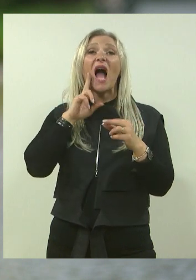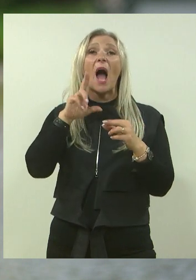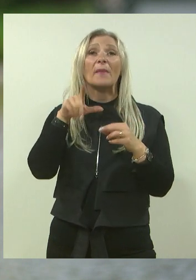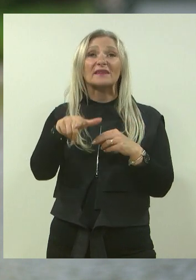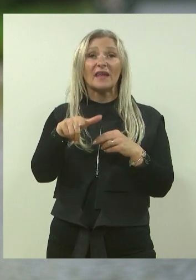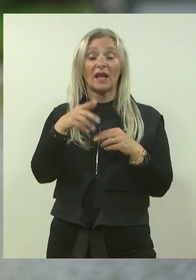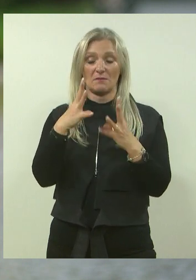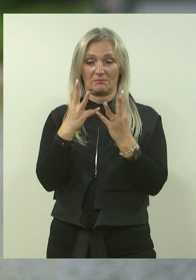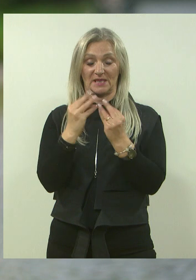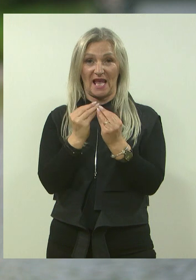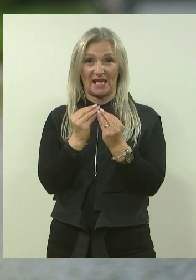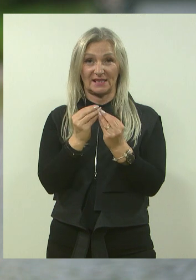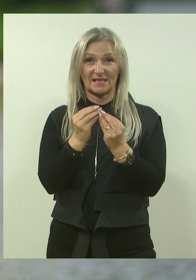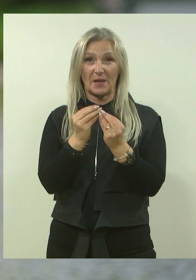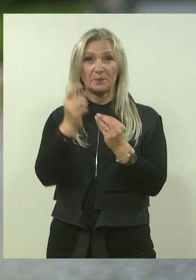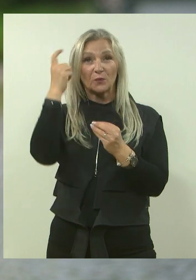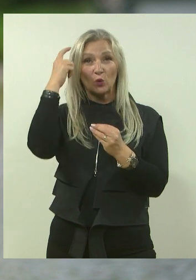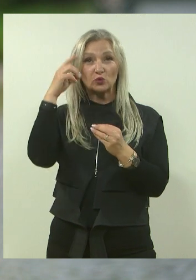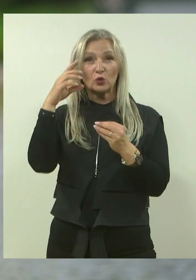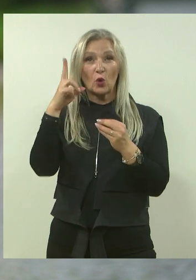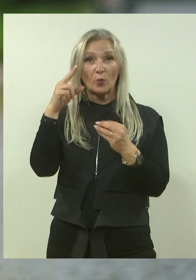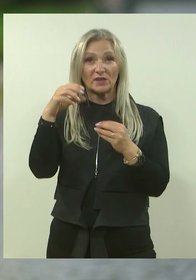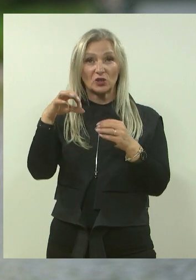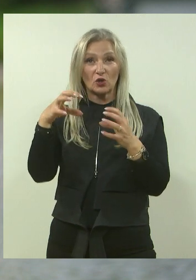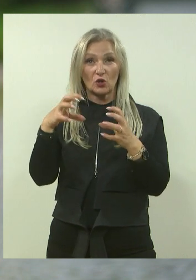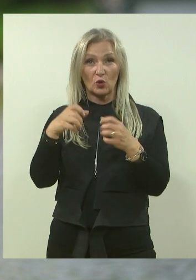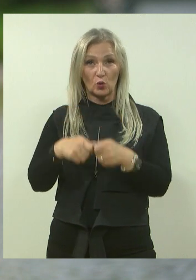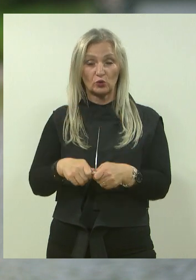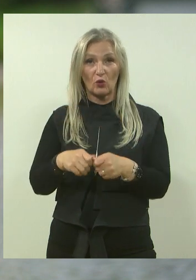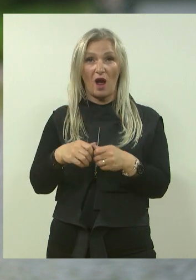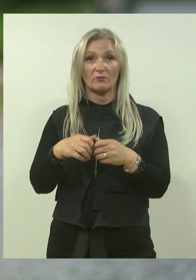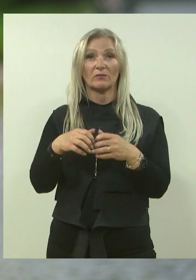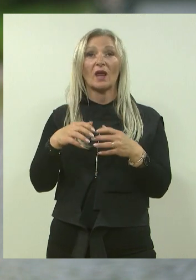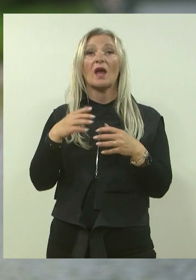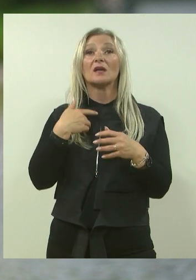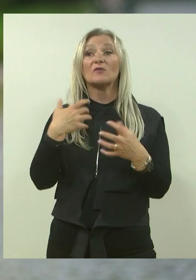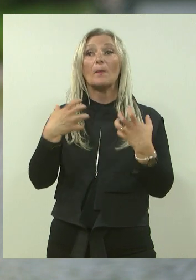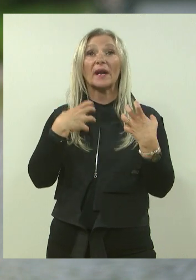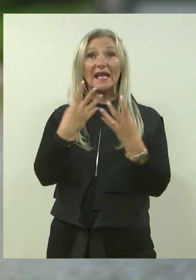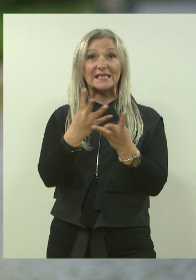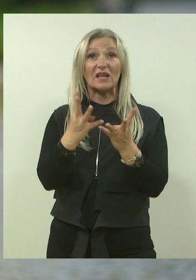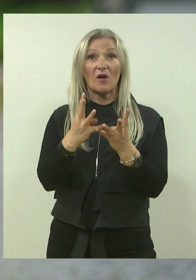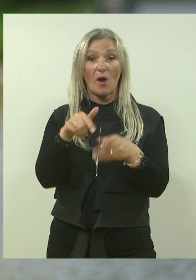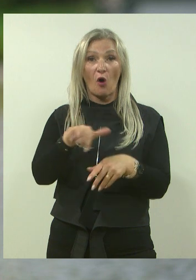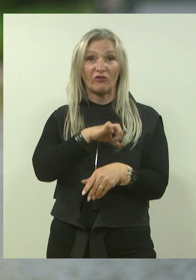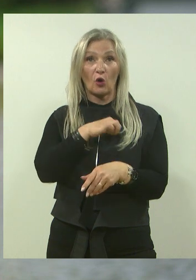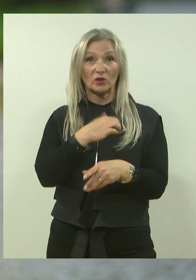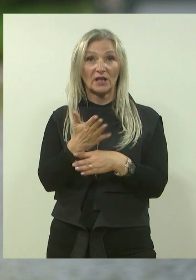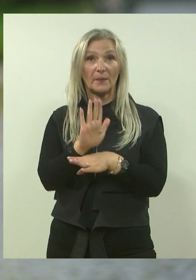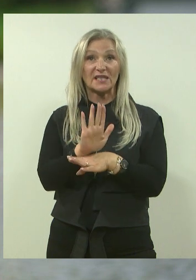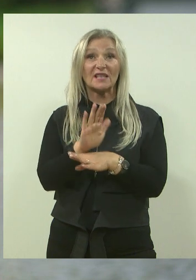je zajednica Hrvatskih kulturno-umjetničkih udruga Međimurske županije, a svojim se predstavama na ovogodišnjem festivalu